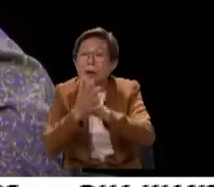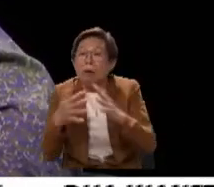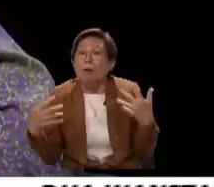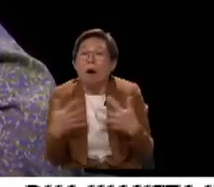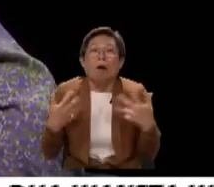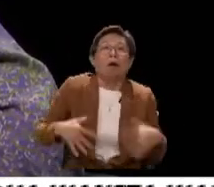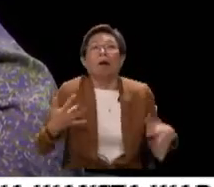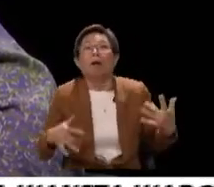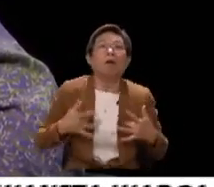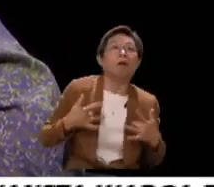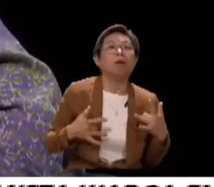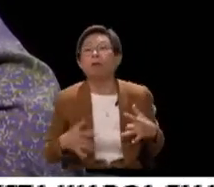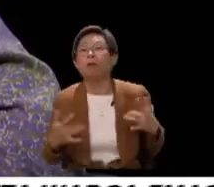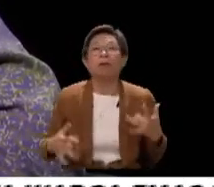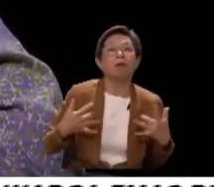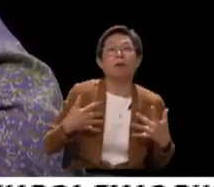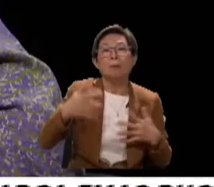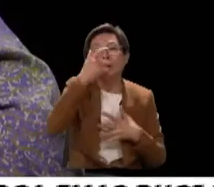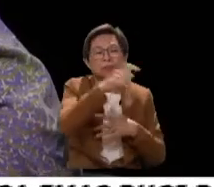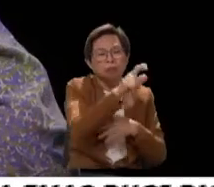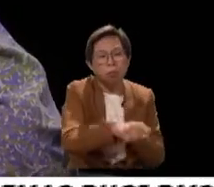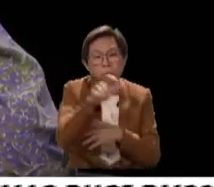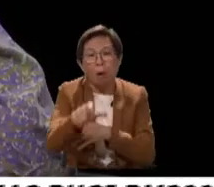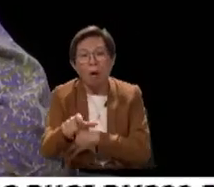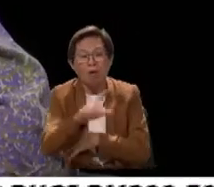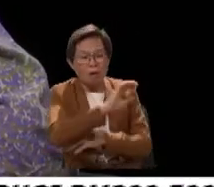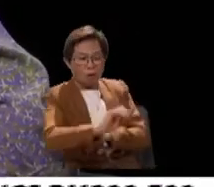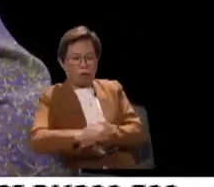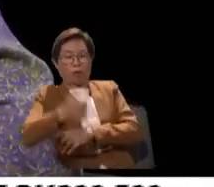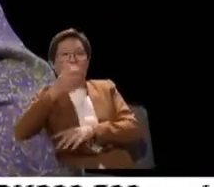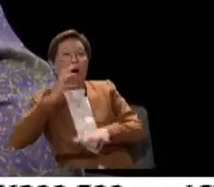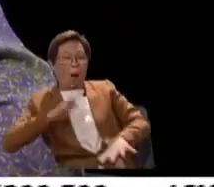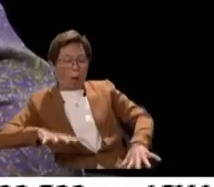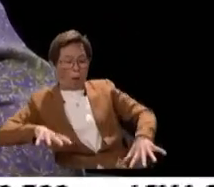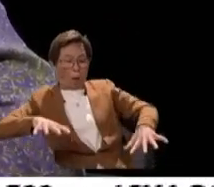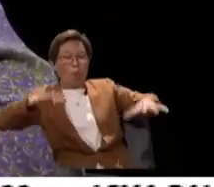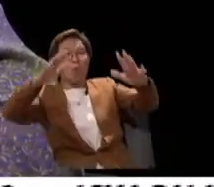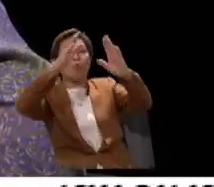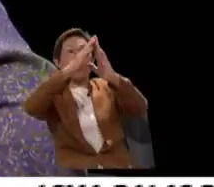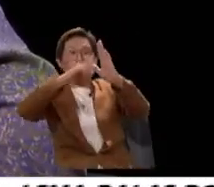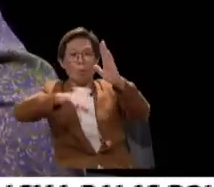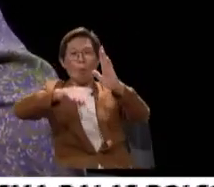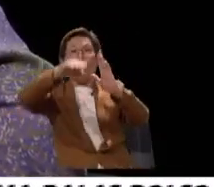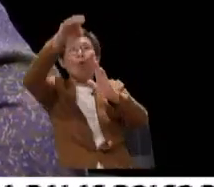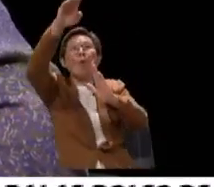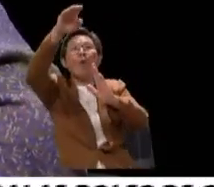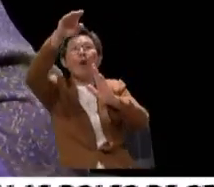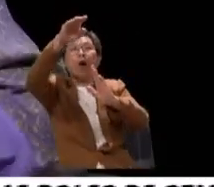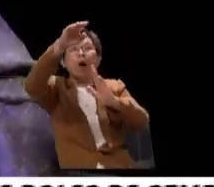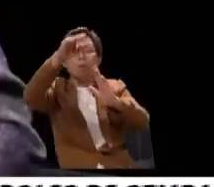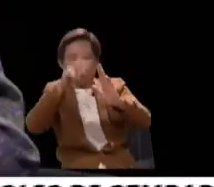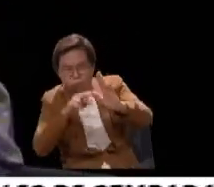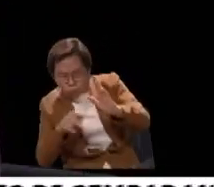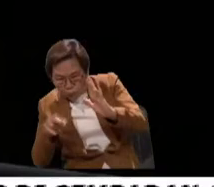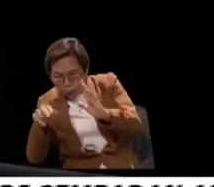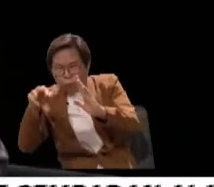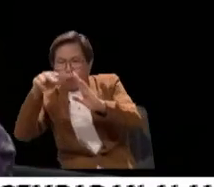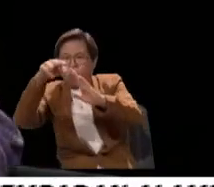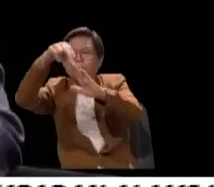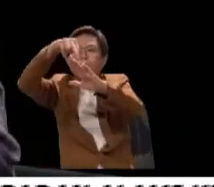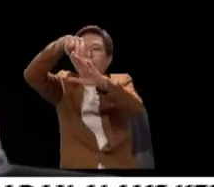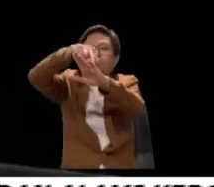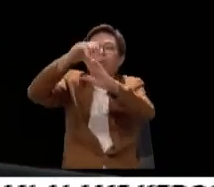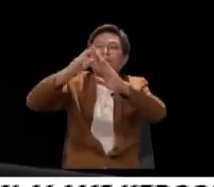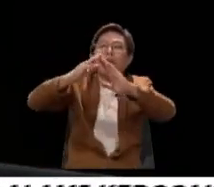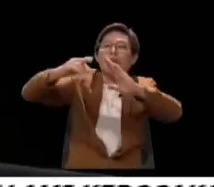mereka pada masa-masa ini kerana For The First Time air tu naik atas Jadi mereka kena lari ke Bumbung dan mereka khuatir siapa